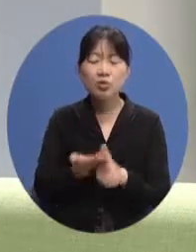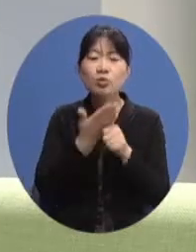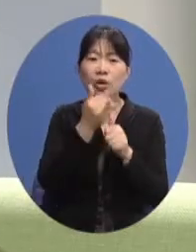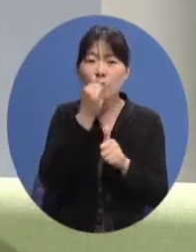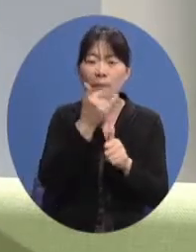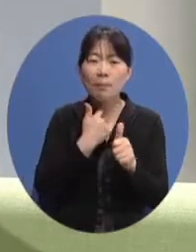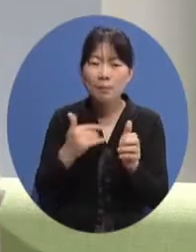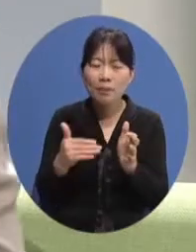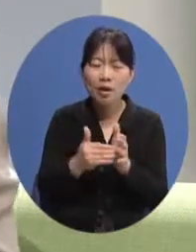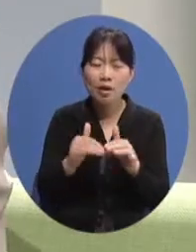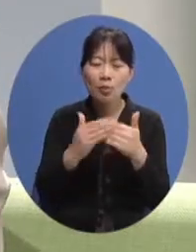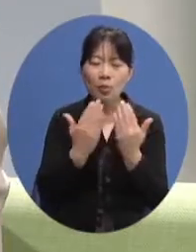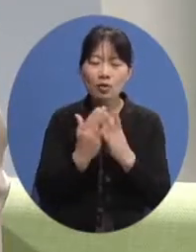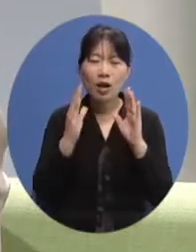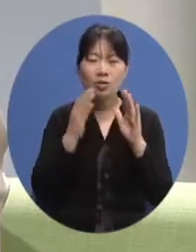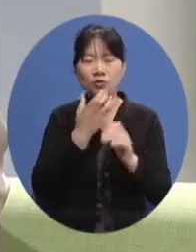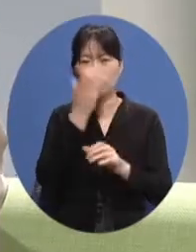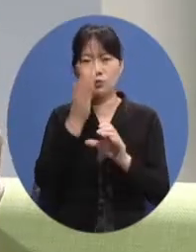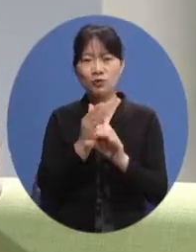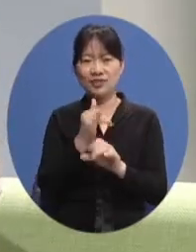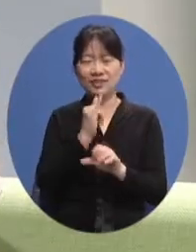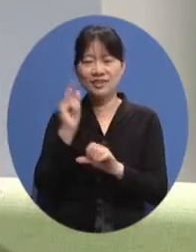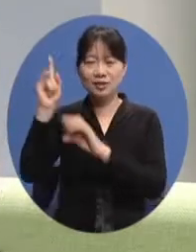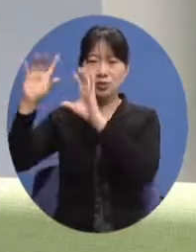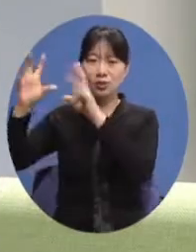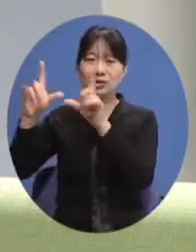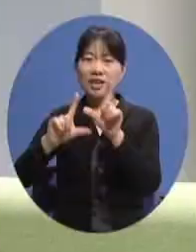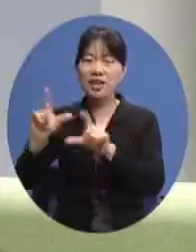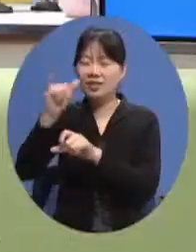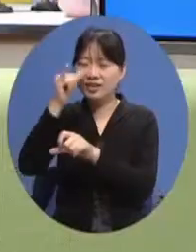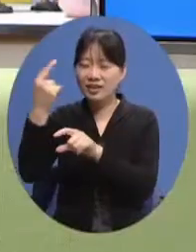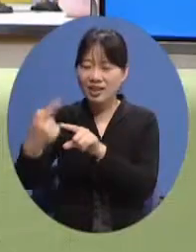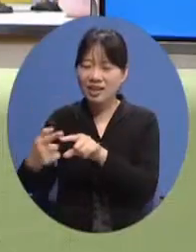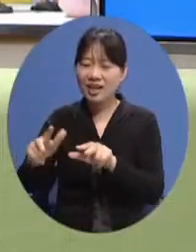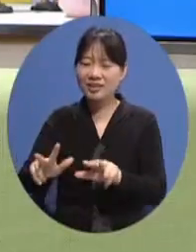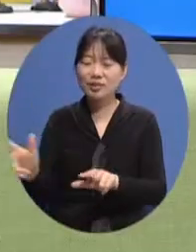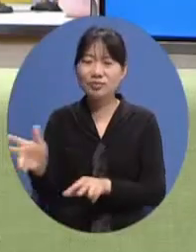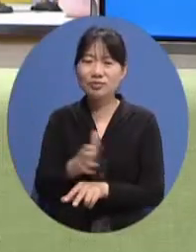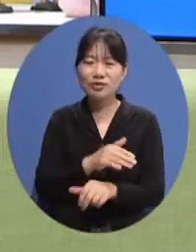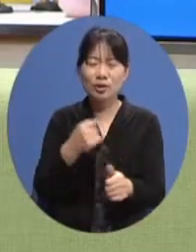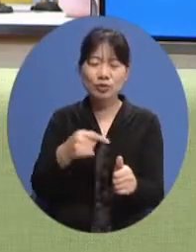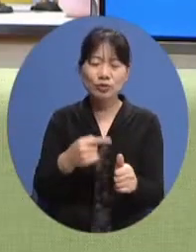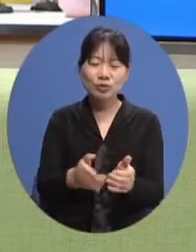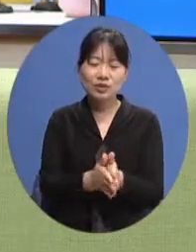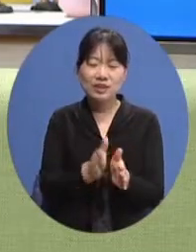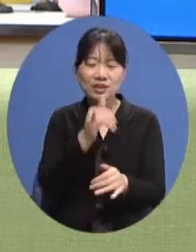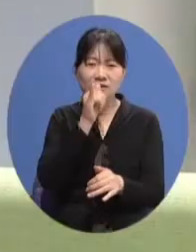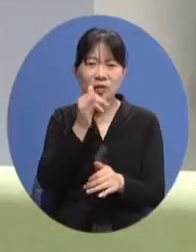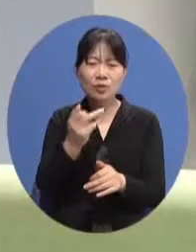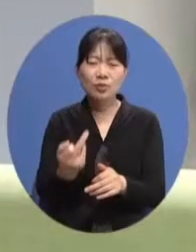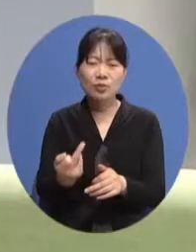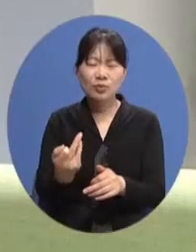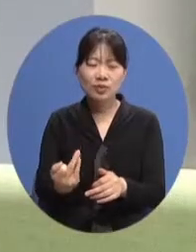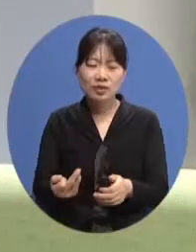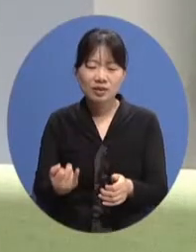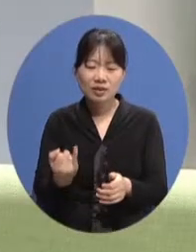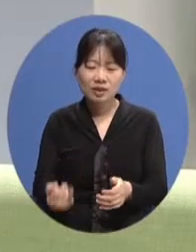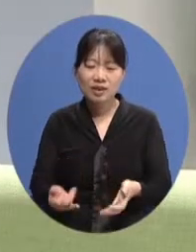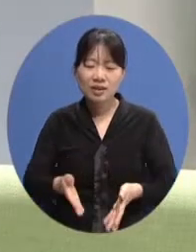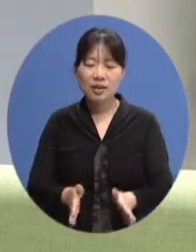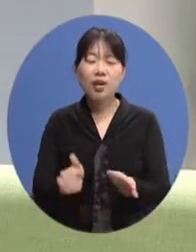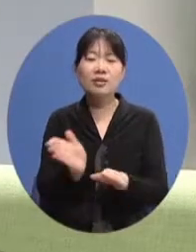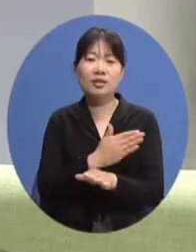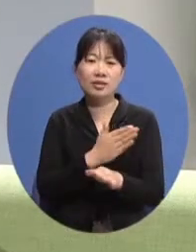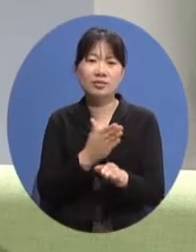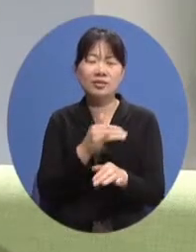말이에요. 일명 모든 아이들이 꿈꾸는 그런 천국에서 살다가 본격적인 훈육이 된 거는 동생이 태어나면서부터 됐기 때문에